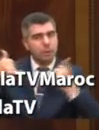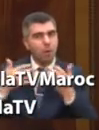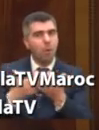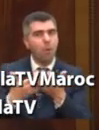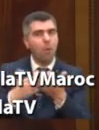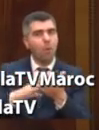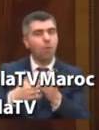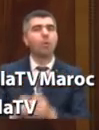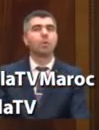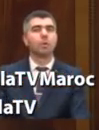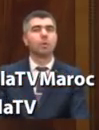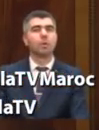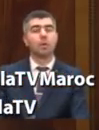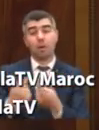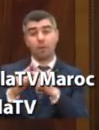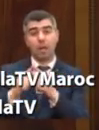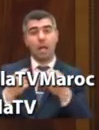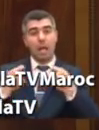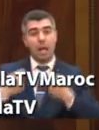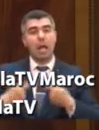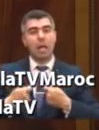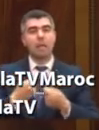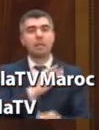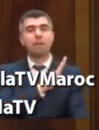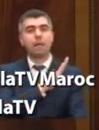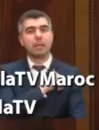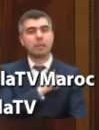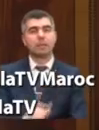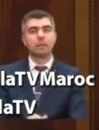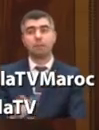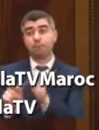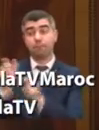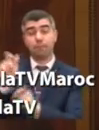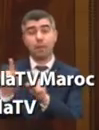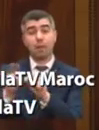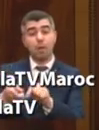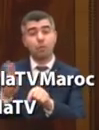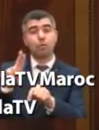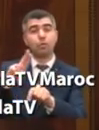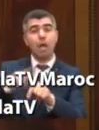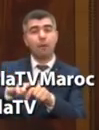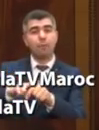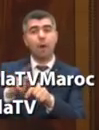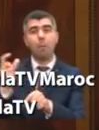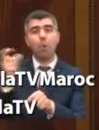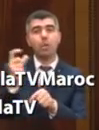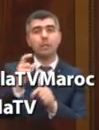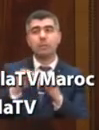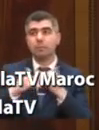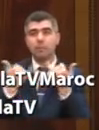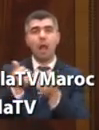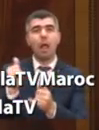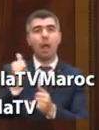جلالته مع كل من الرئيس الفلسطيني والأمين العام للأمم المتحدة، وكذا